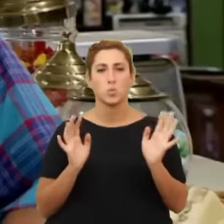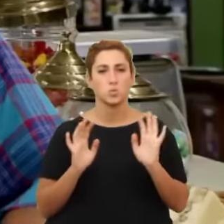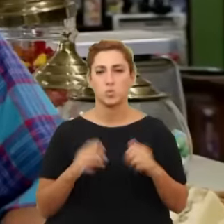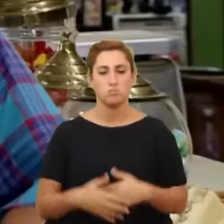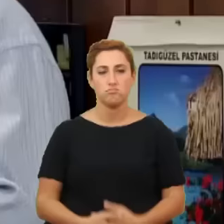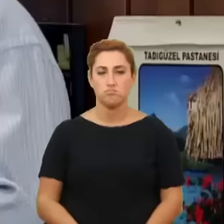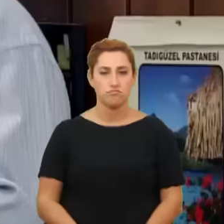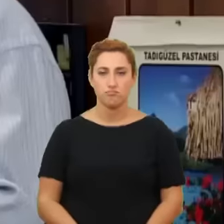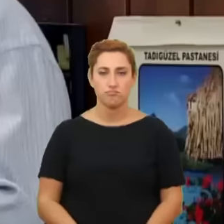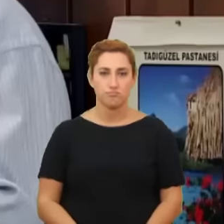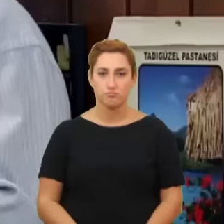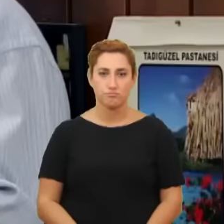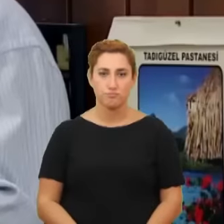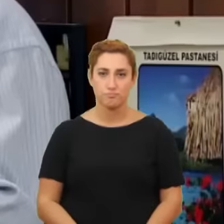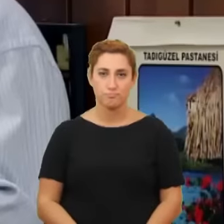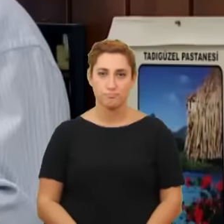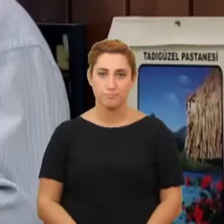Yok.